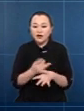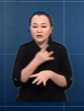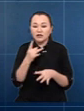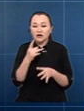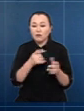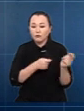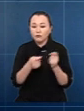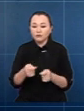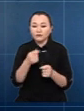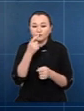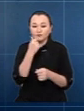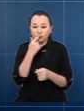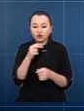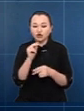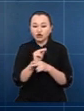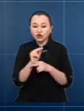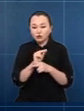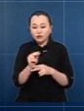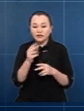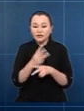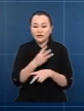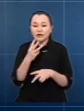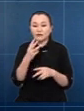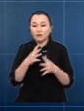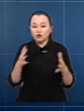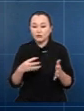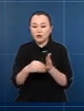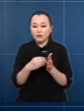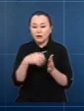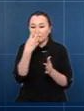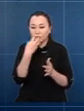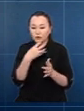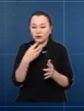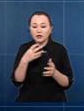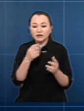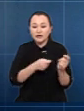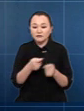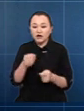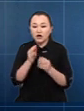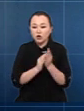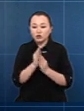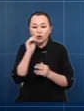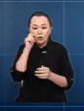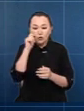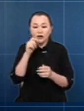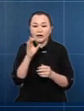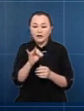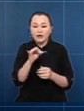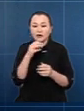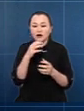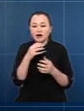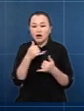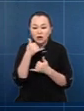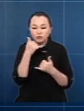Казахстан завезли свеклу и чеснок. 3,5 раза больше закупили помидоров. В страну доставили огурцов, репчатого лука и бахчевых почти в